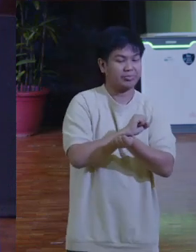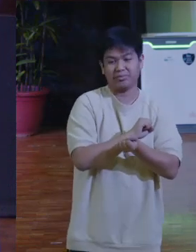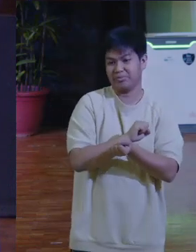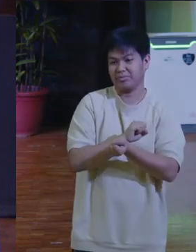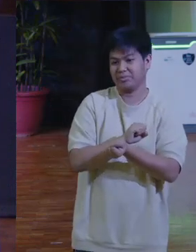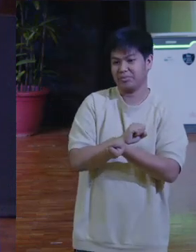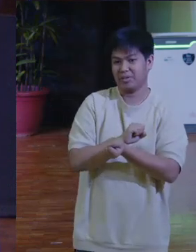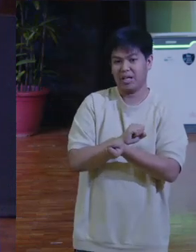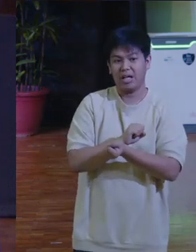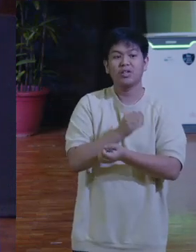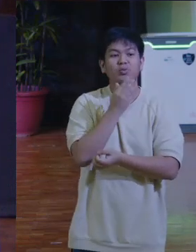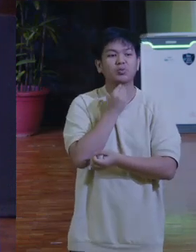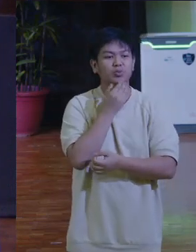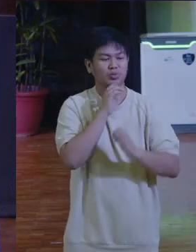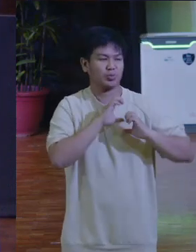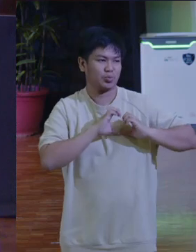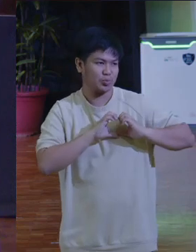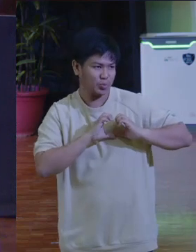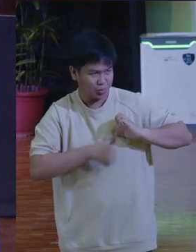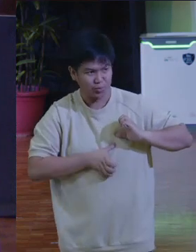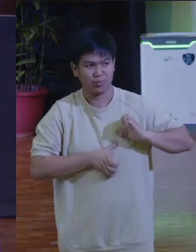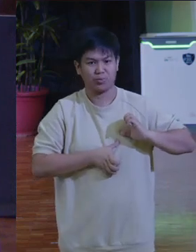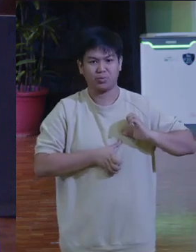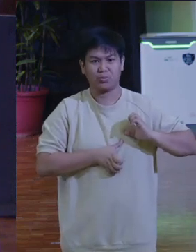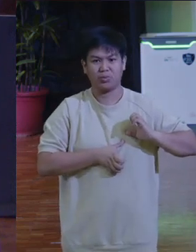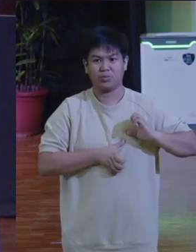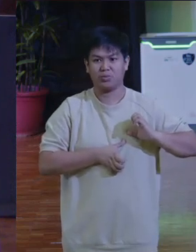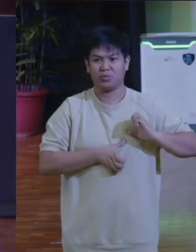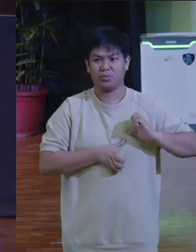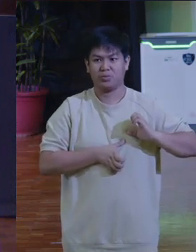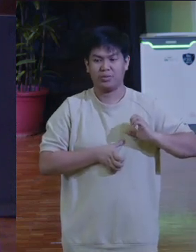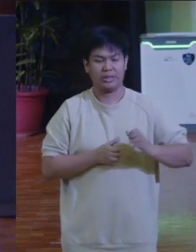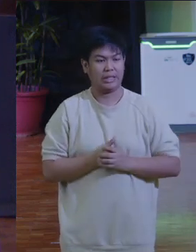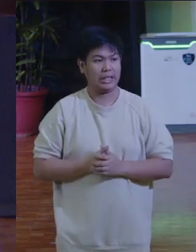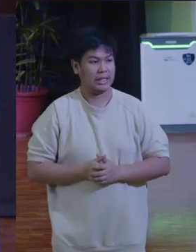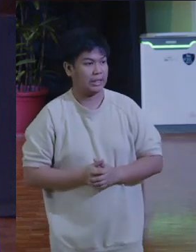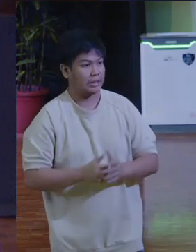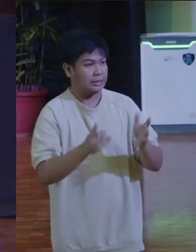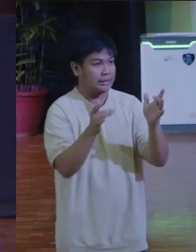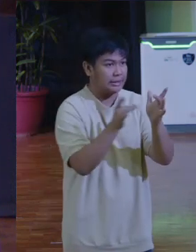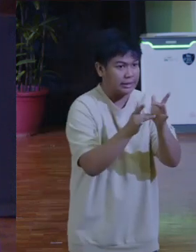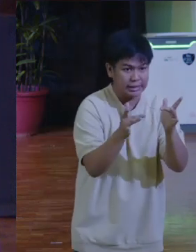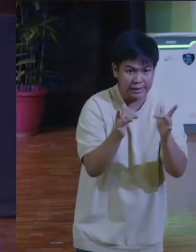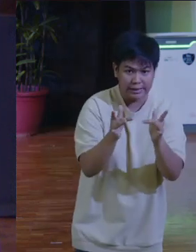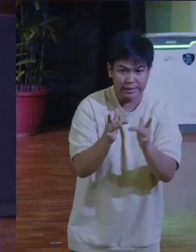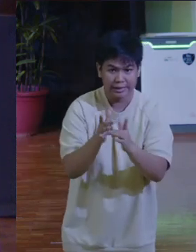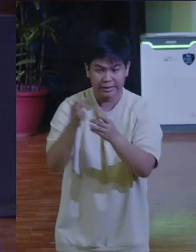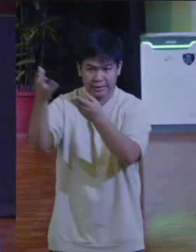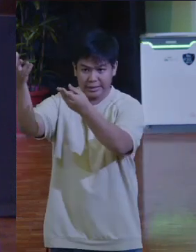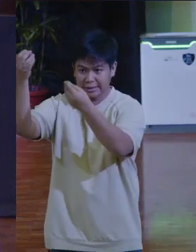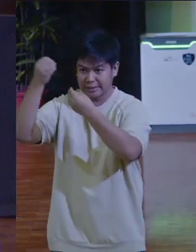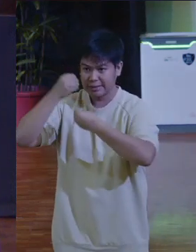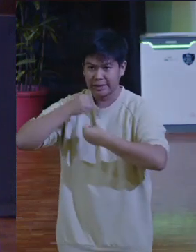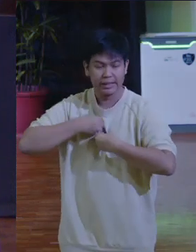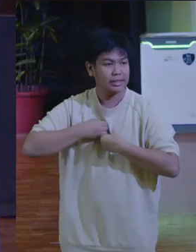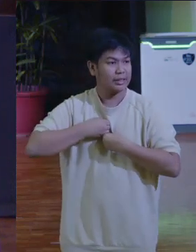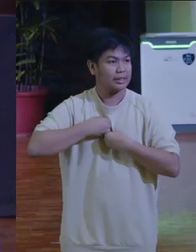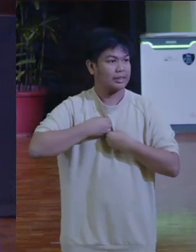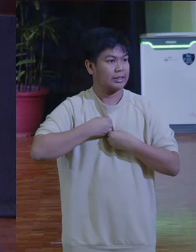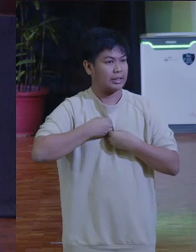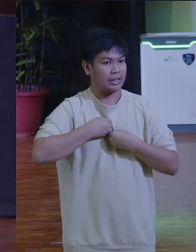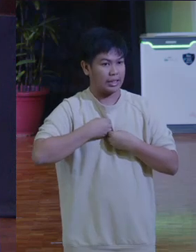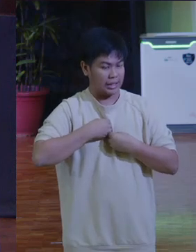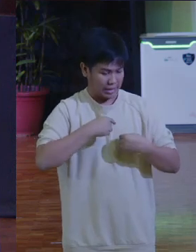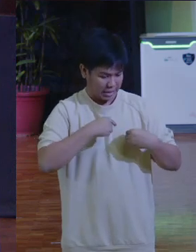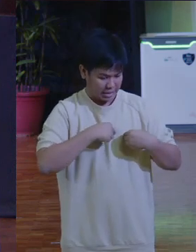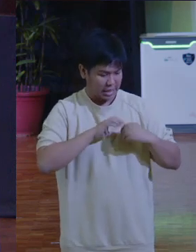kanilang broken heart. Ang Mesias po, ang good news na dadalhin niya involves the